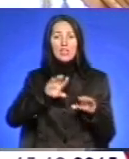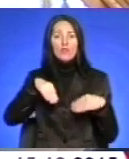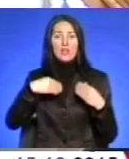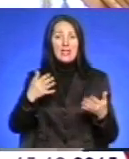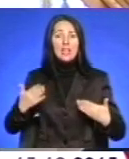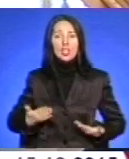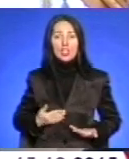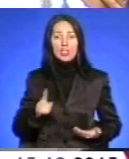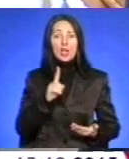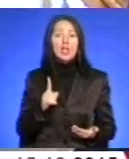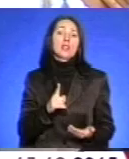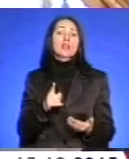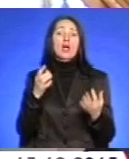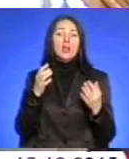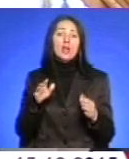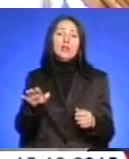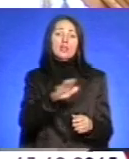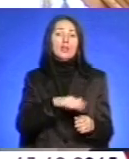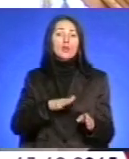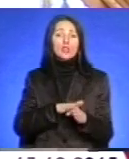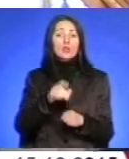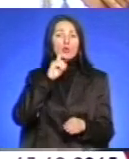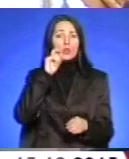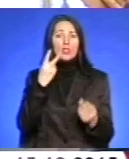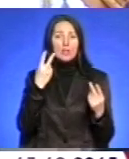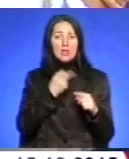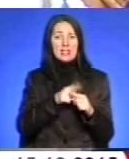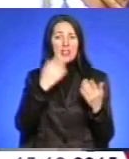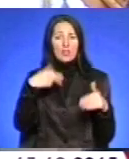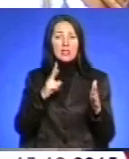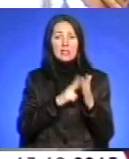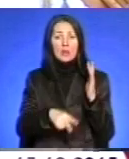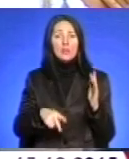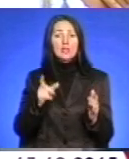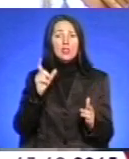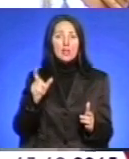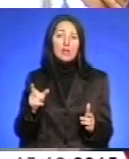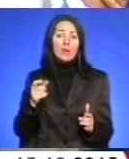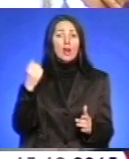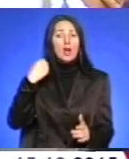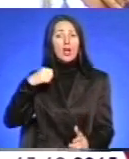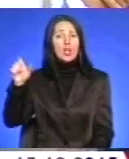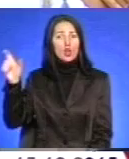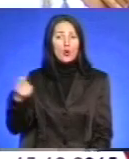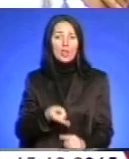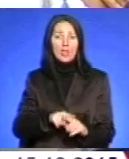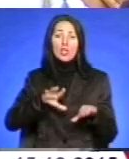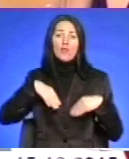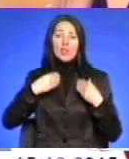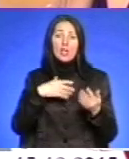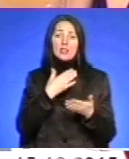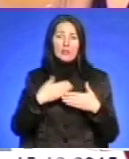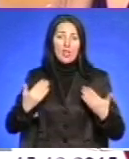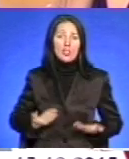територіальну цілісність України. Це вже 72 особи, 72 герої, котрі віддали своє життя за Україну.